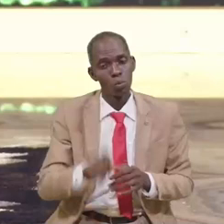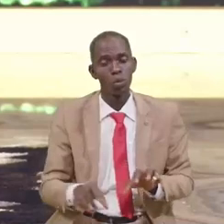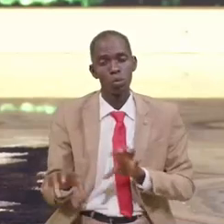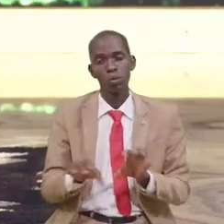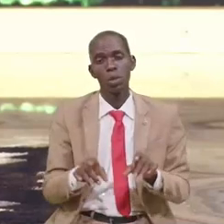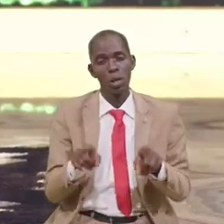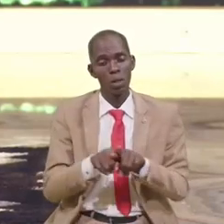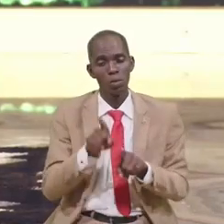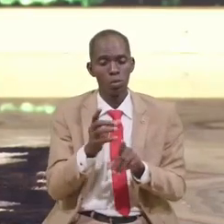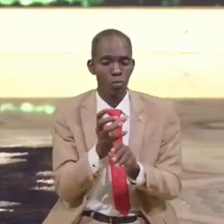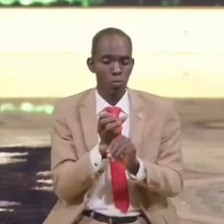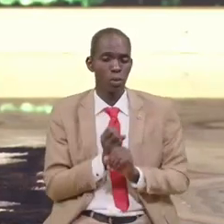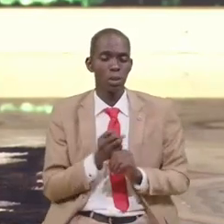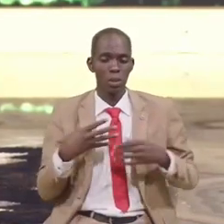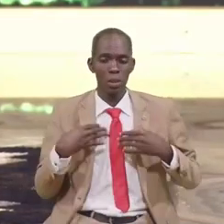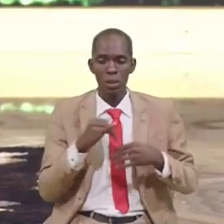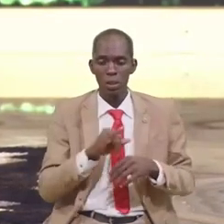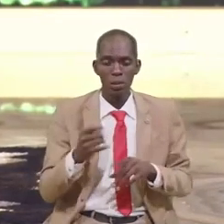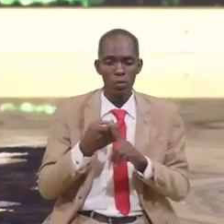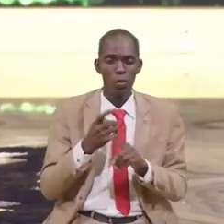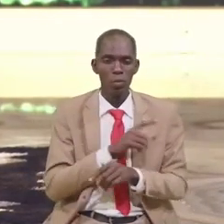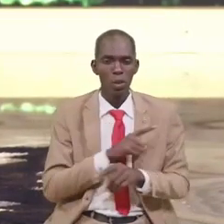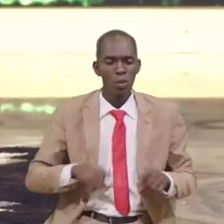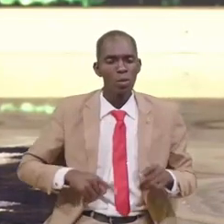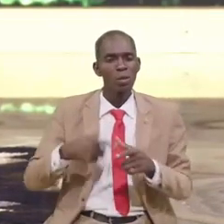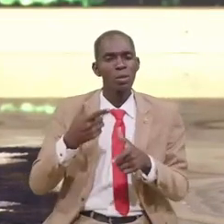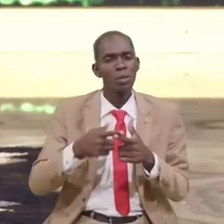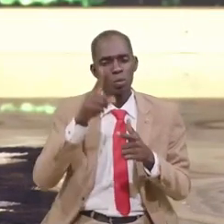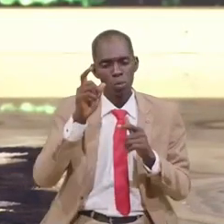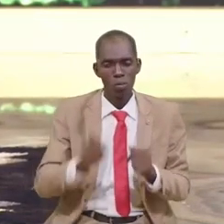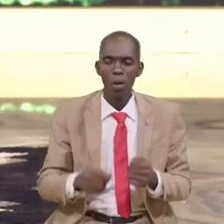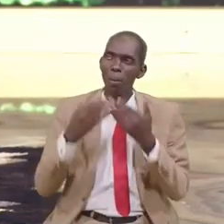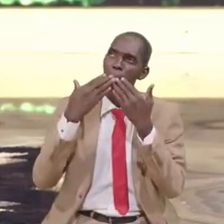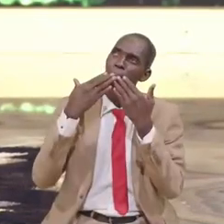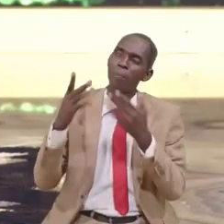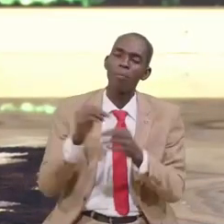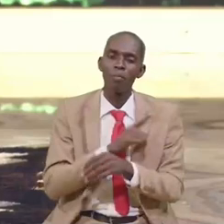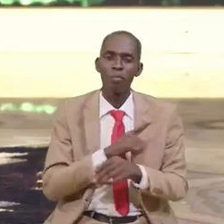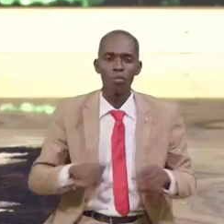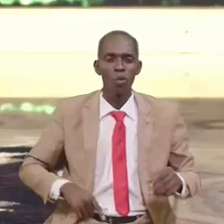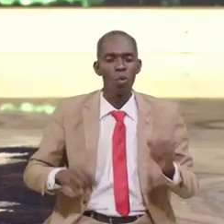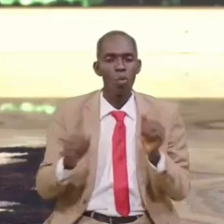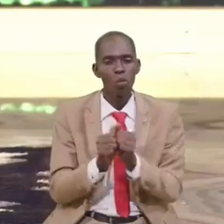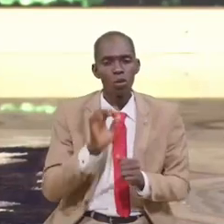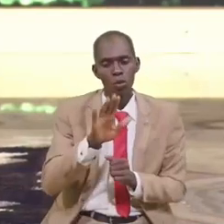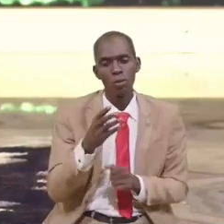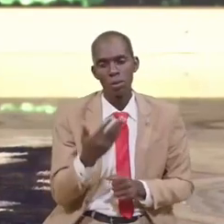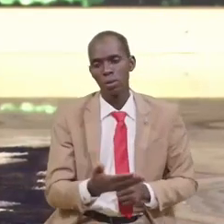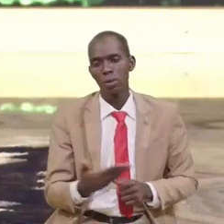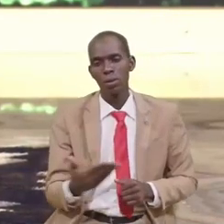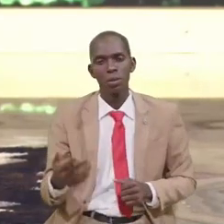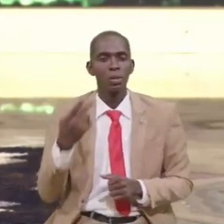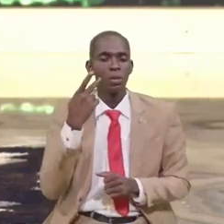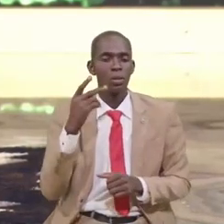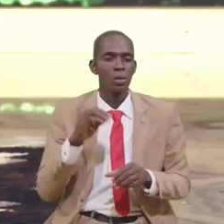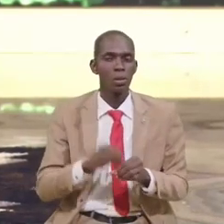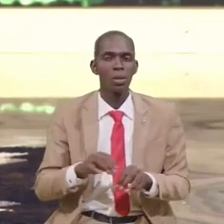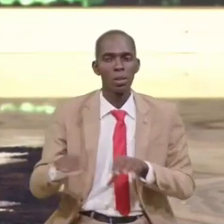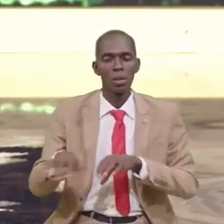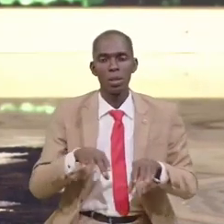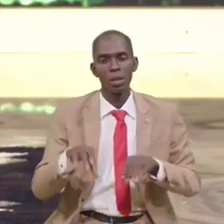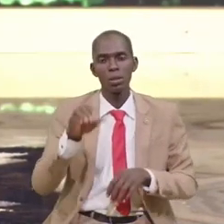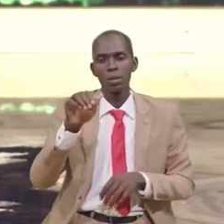faire. Quand on voit ce que le Seigneur nous fait, donc on doit aussi assister ou bien